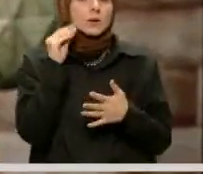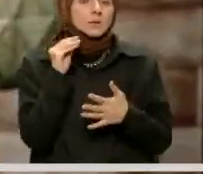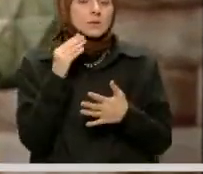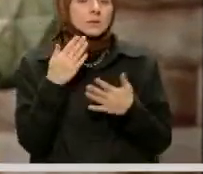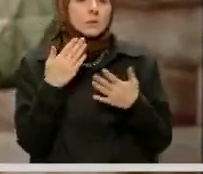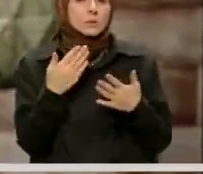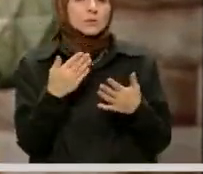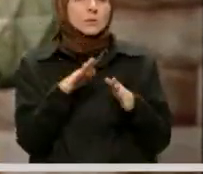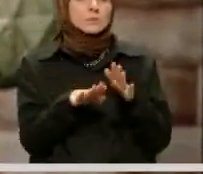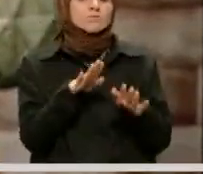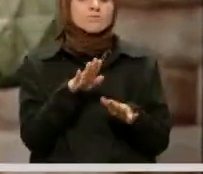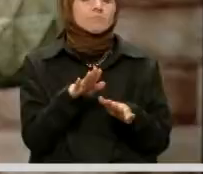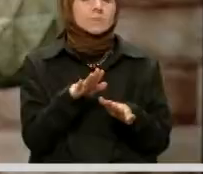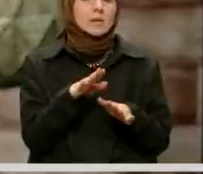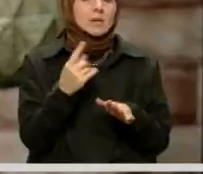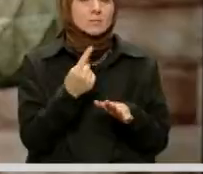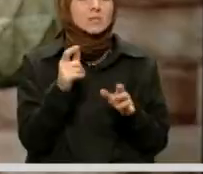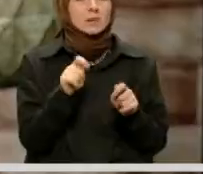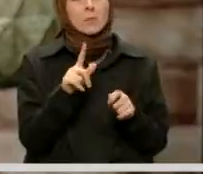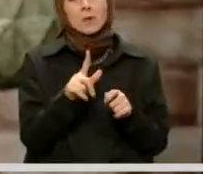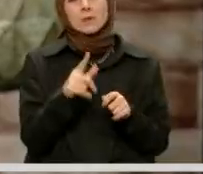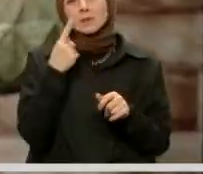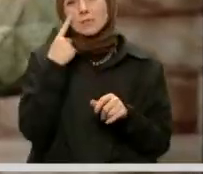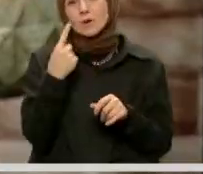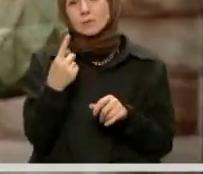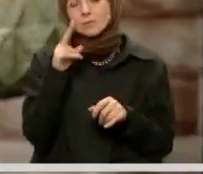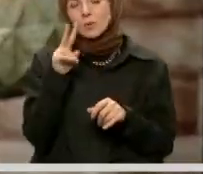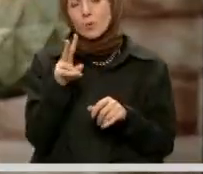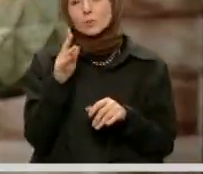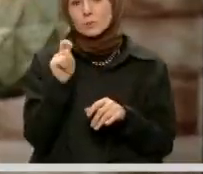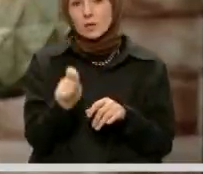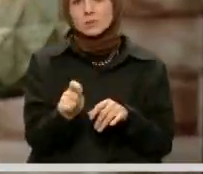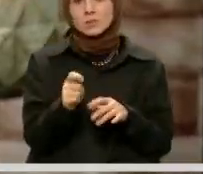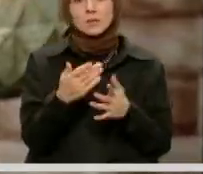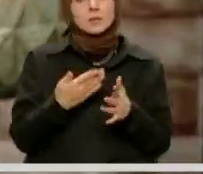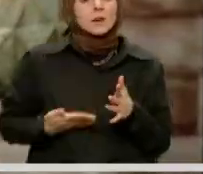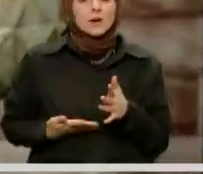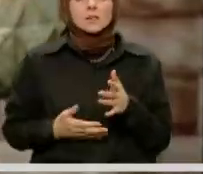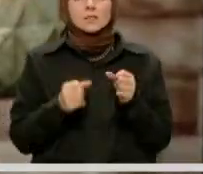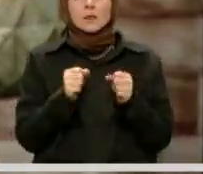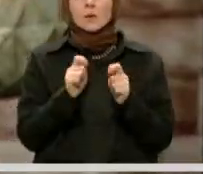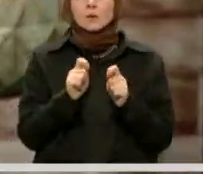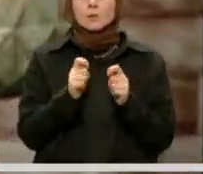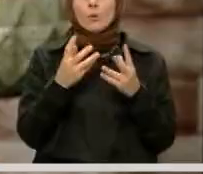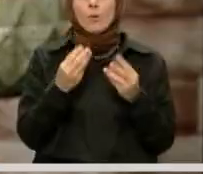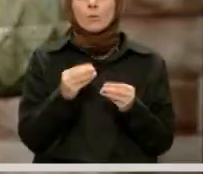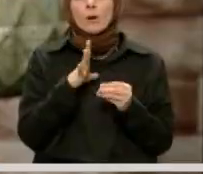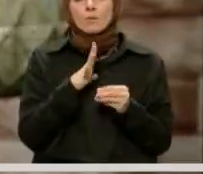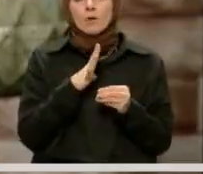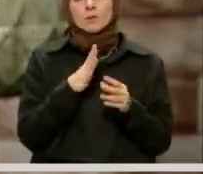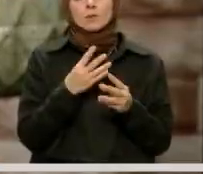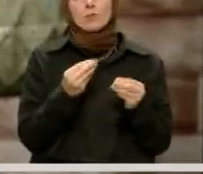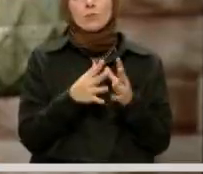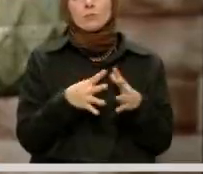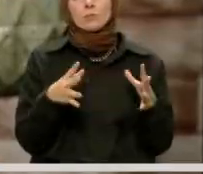gerekiyor. Yani fark ettim ya gerçekten aç kalmak çok zormuş, gerçekten bu çok ciddi sıkıntı veriyormuş insana dememek, sadece